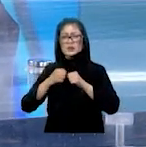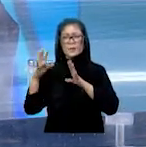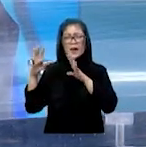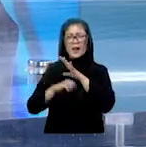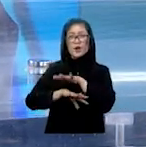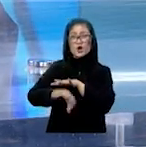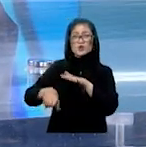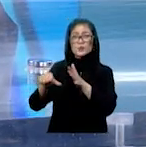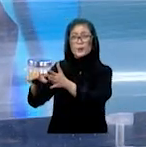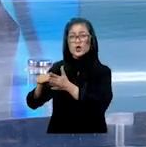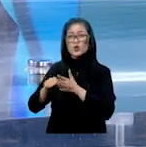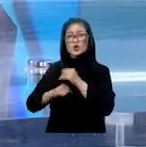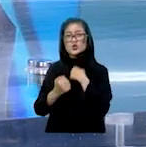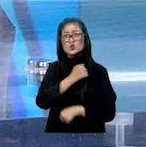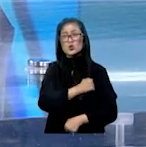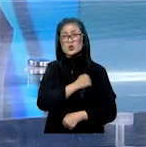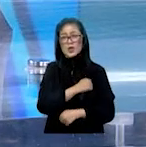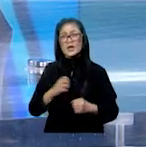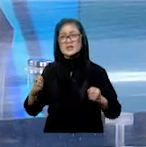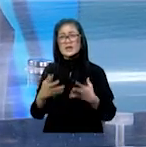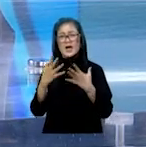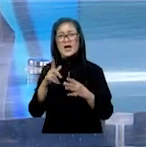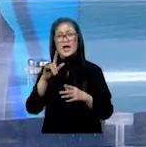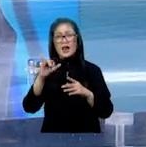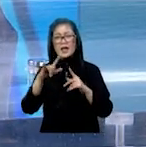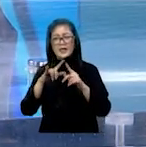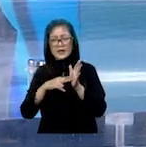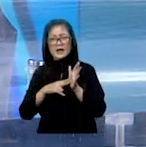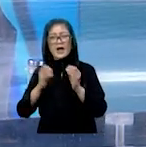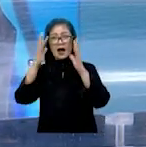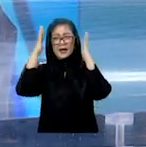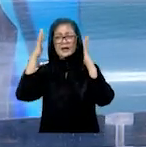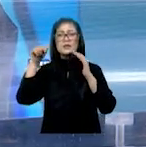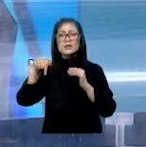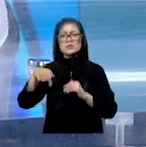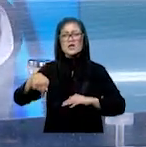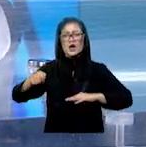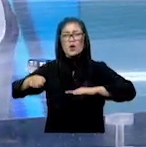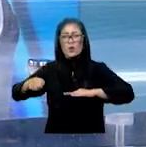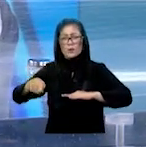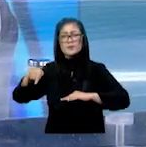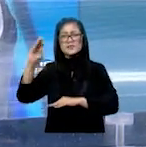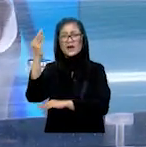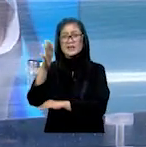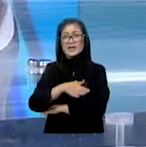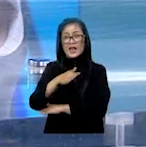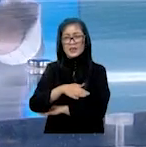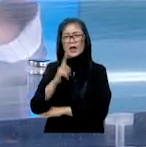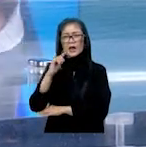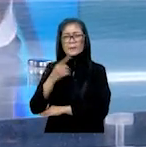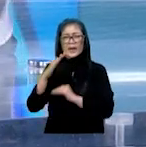untuk keluarga korban kecelakaan Lion Air JT610. Namun vonis Hakim Pengadilan Negeri Jakarta Selatan ini lebih